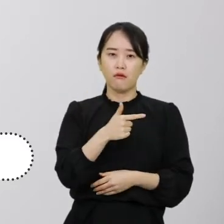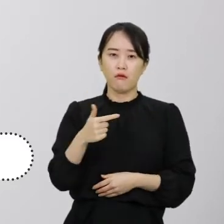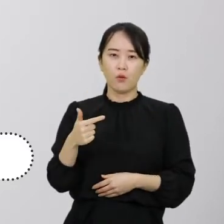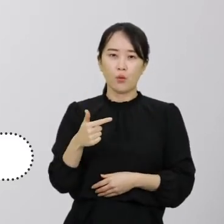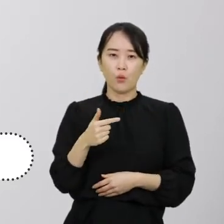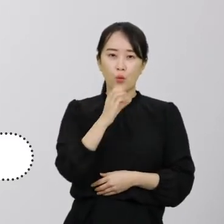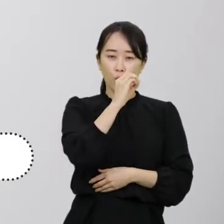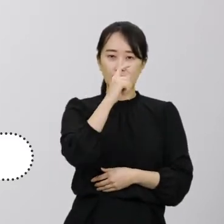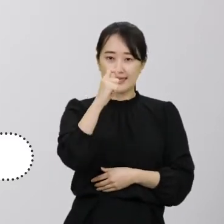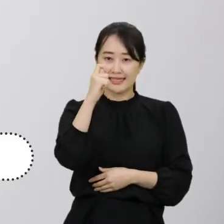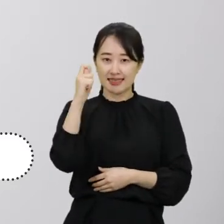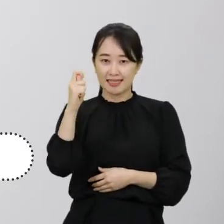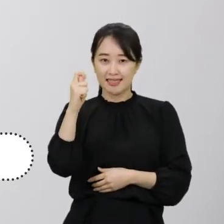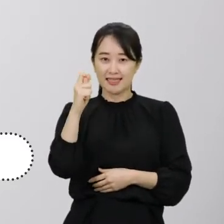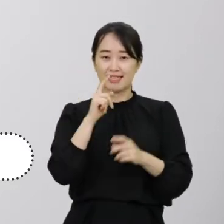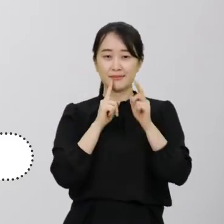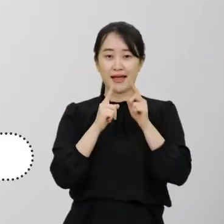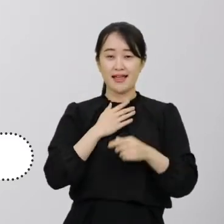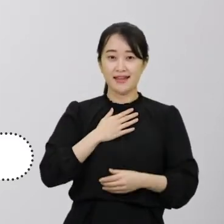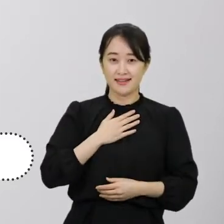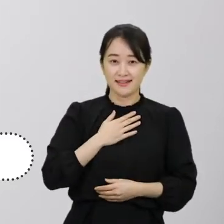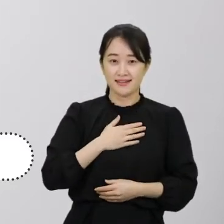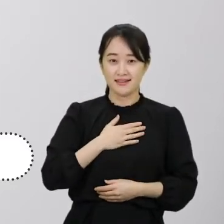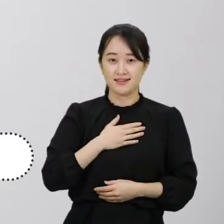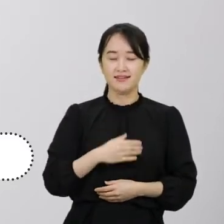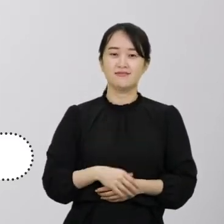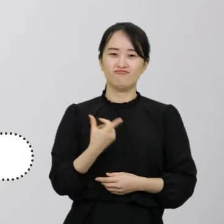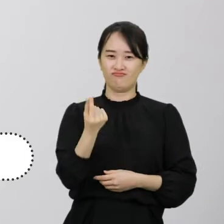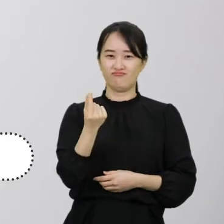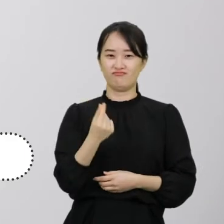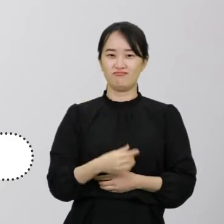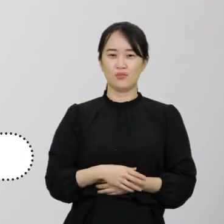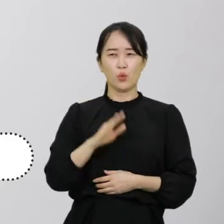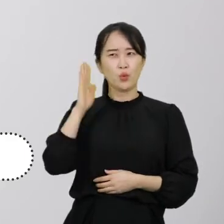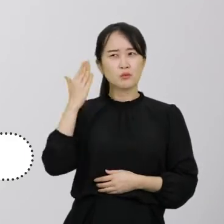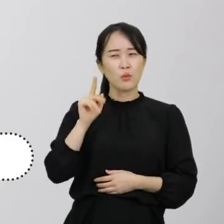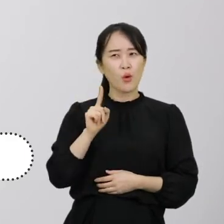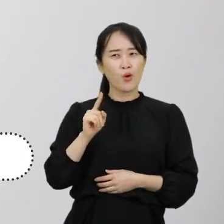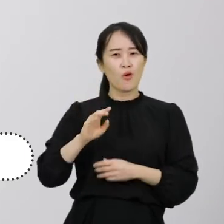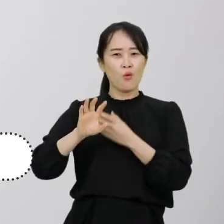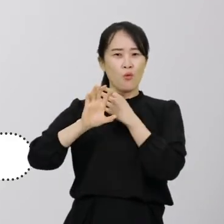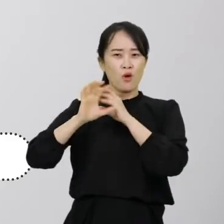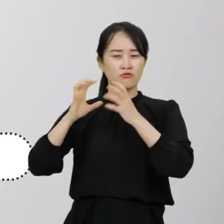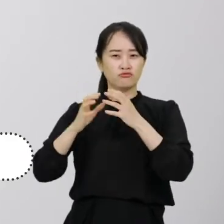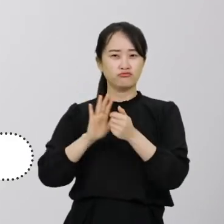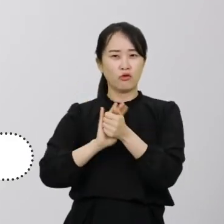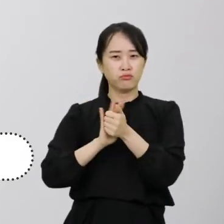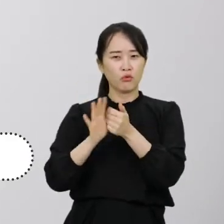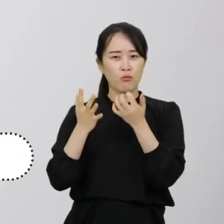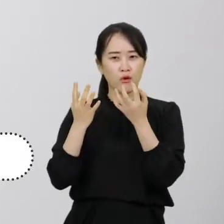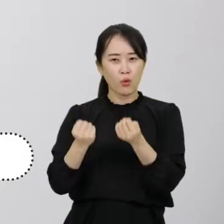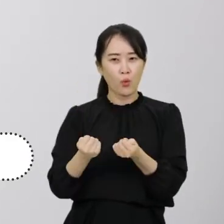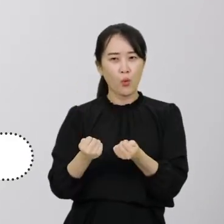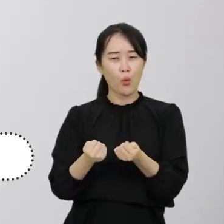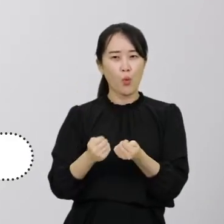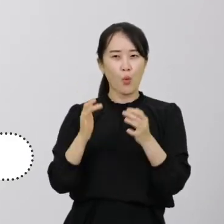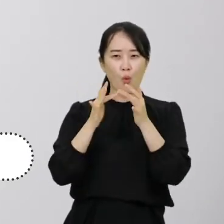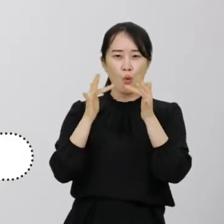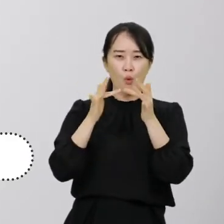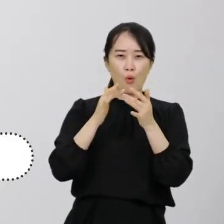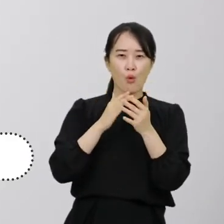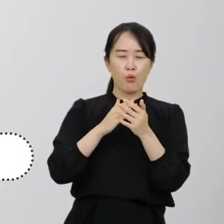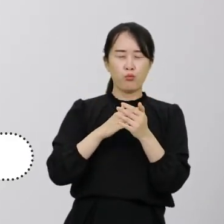흔히 말하는 OTT라고 말을 하잖아요. 그렇죠. 요즘 뭐 외국 서비스도 있고요. 뭐